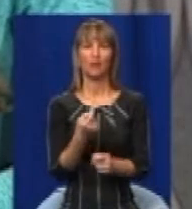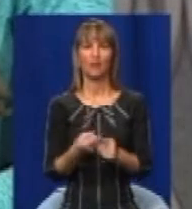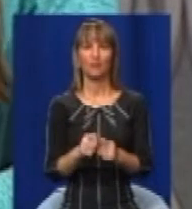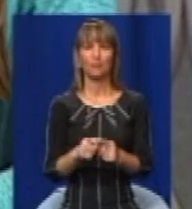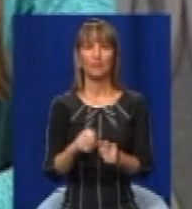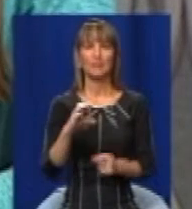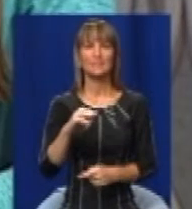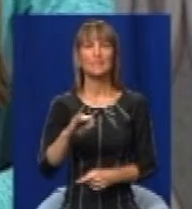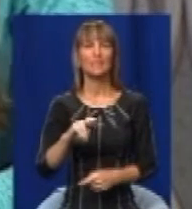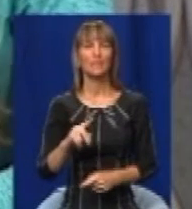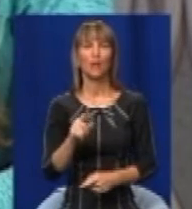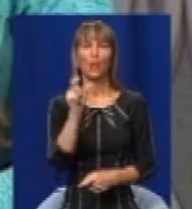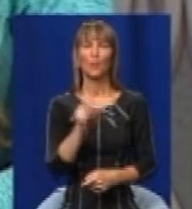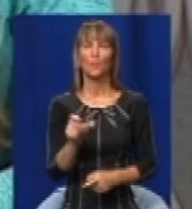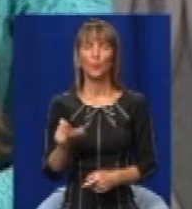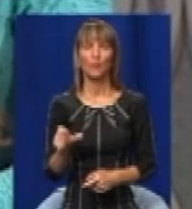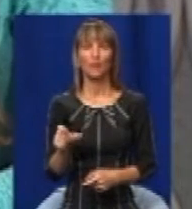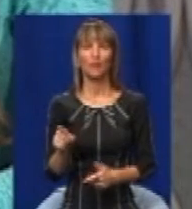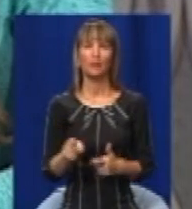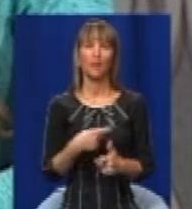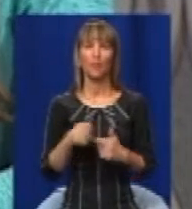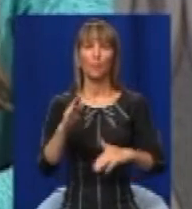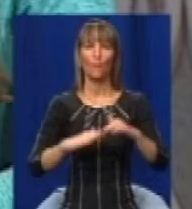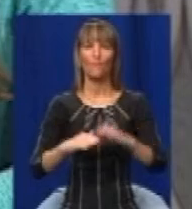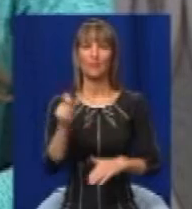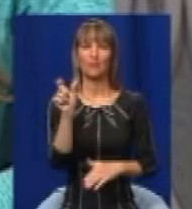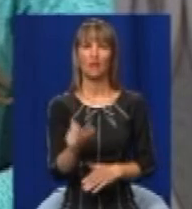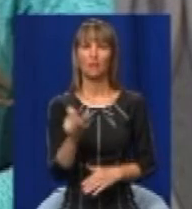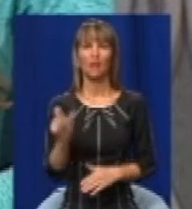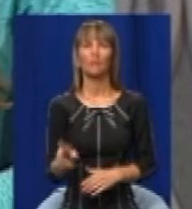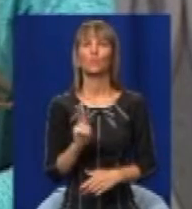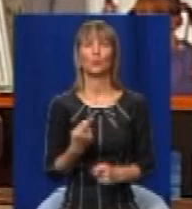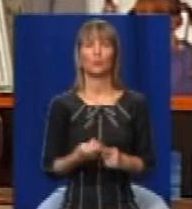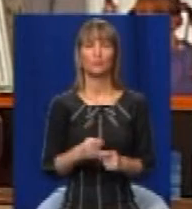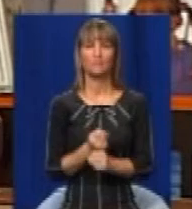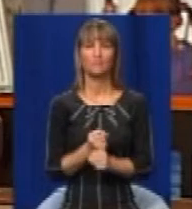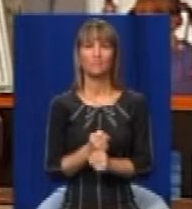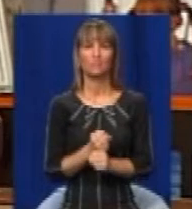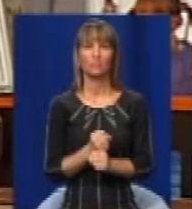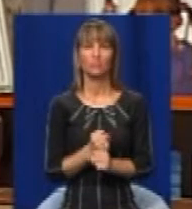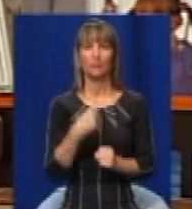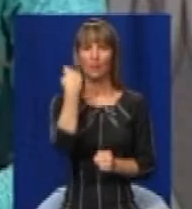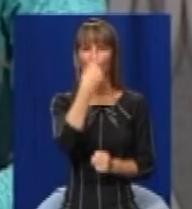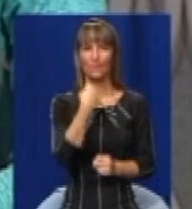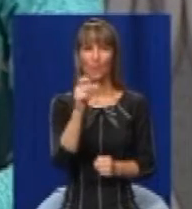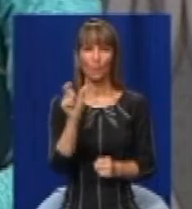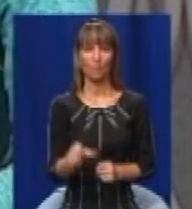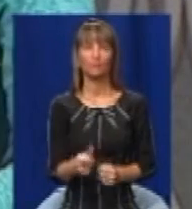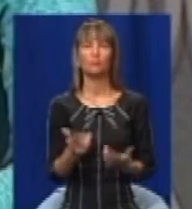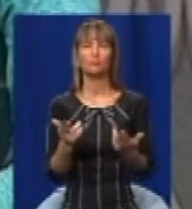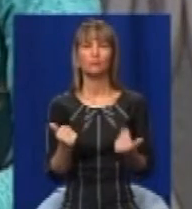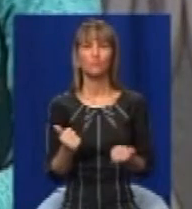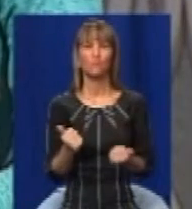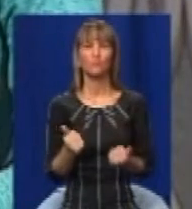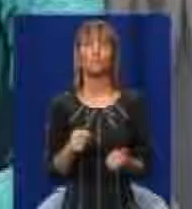стиль, власне? Люди чи якісь професіонали? Хто займається цим? Дизайнери. Так, власне кажучи, ти